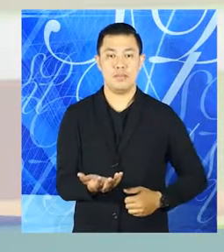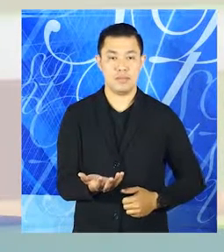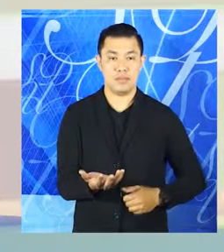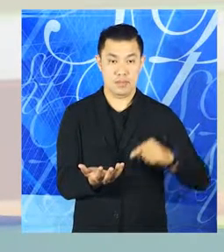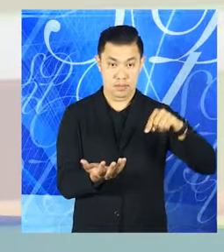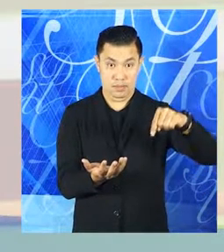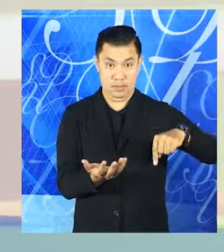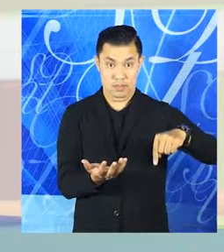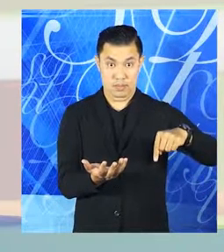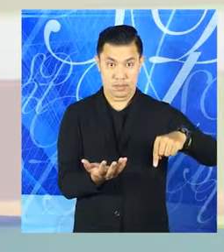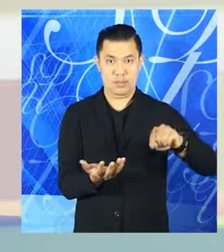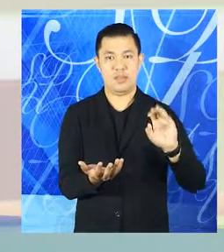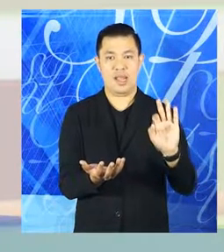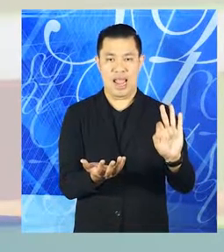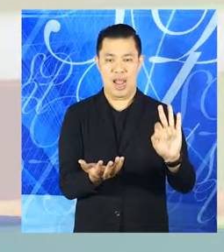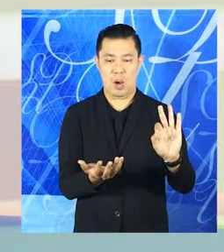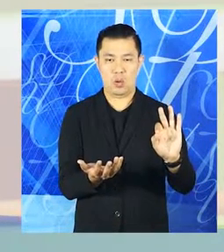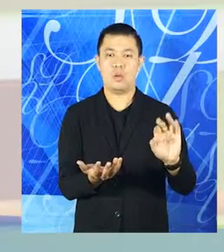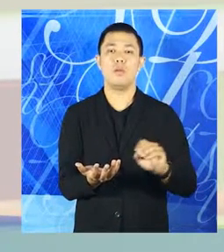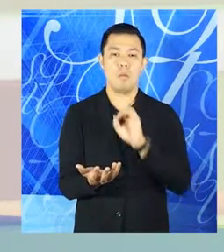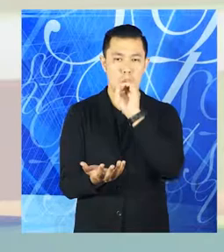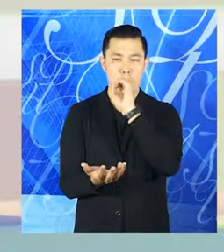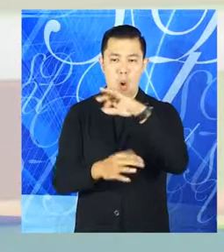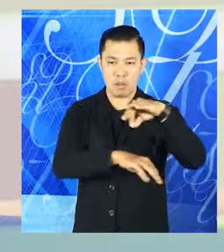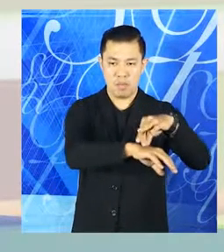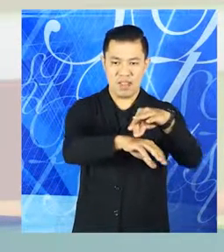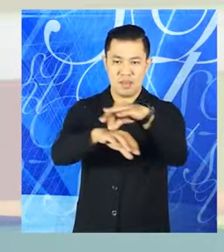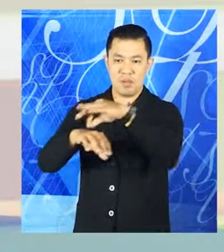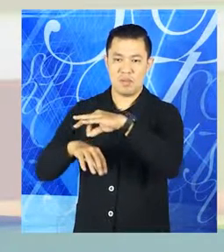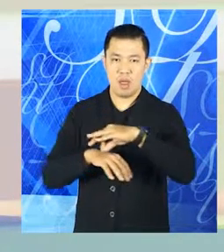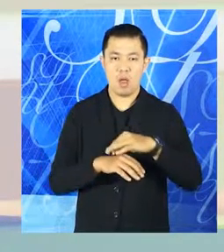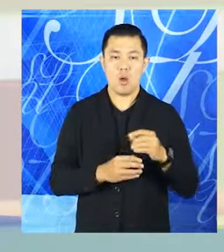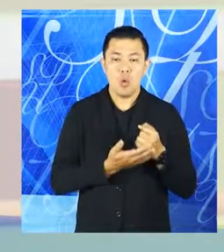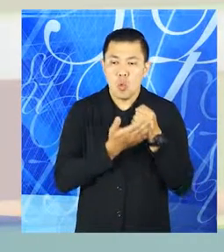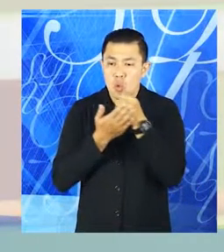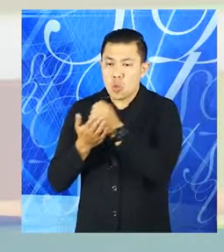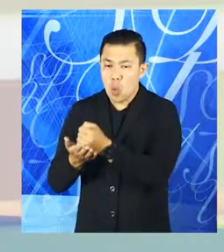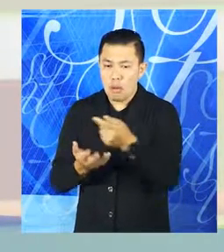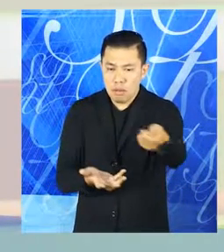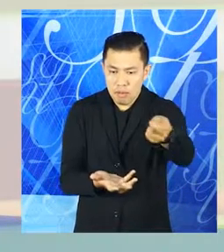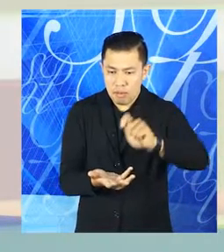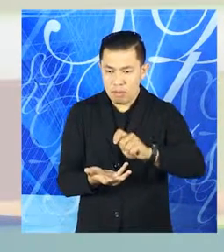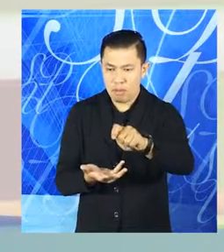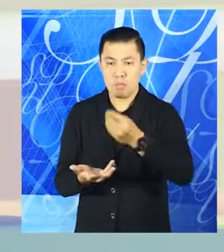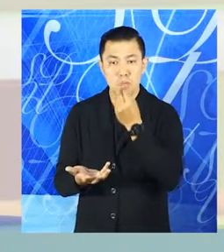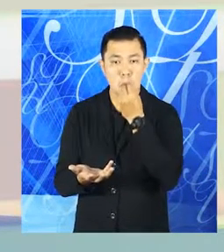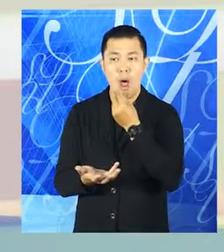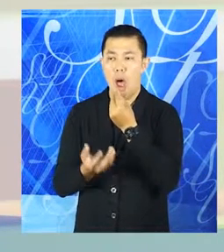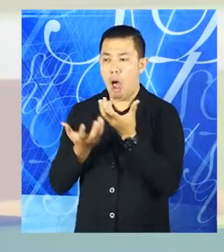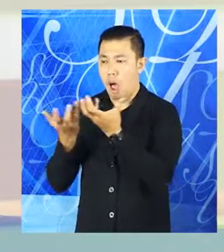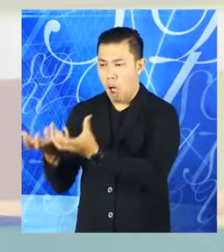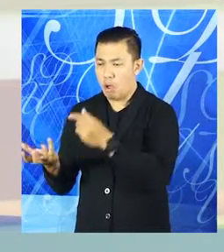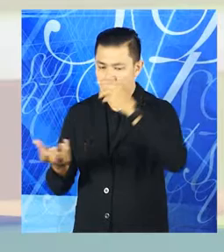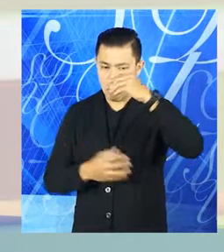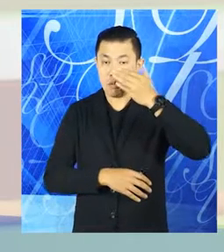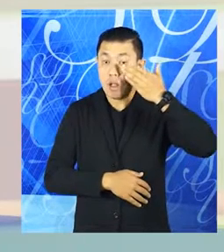และซ้ายมือเป็น9นาฬิกาในการช่วยเหลือหรือตักอาหารให้คนตาบอดเมื่อบอกตำแห